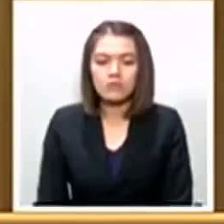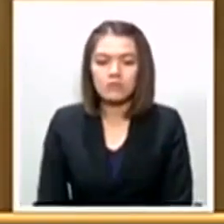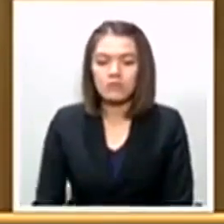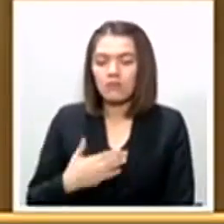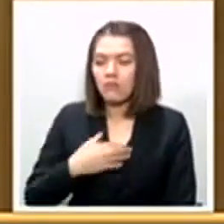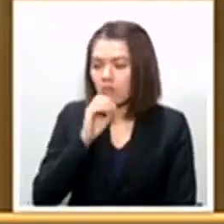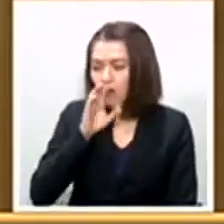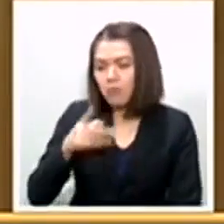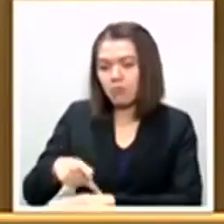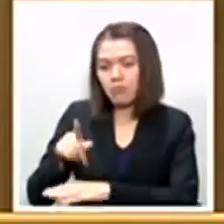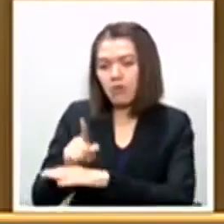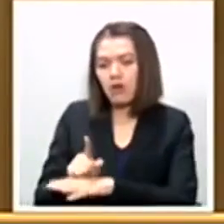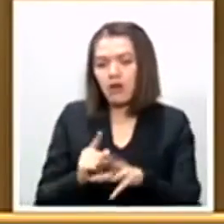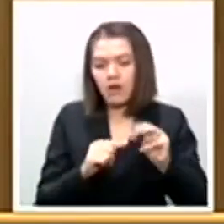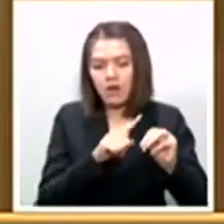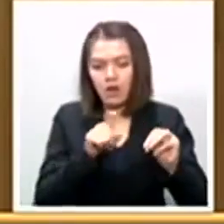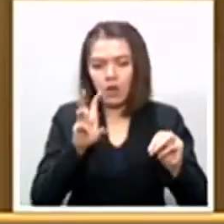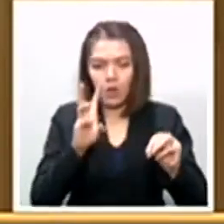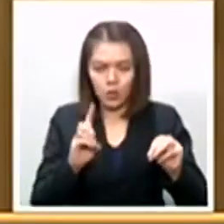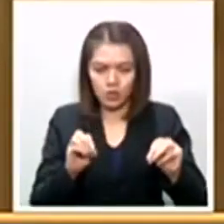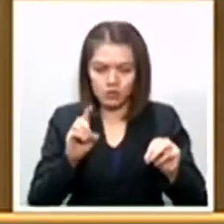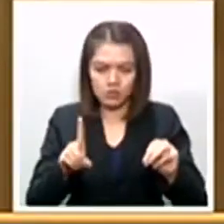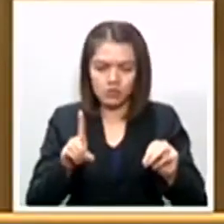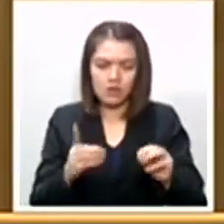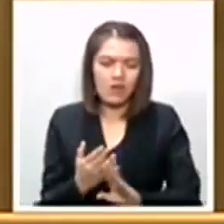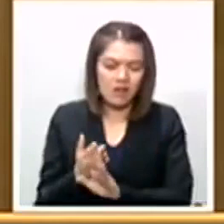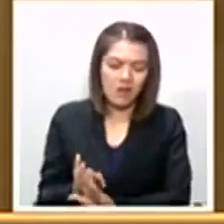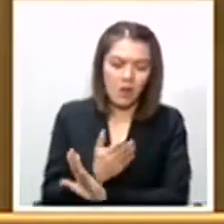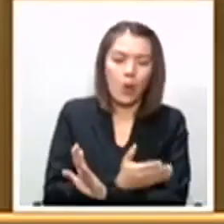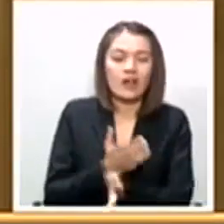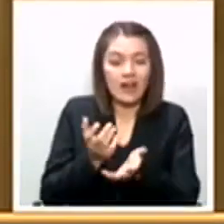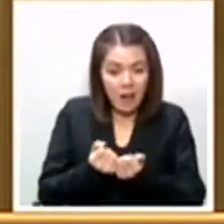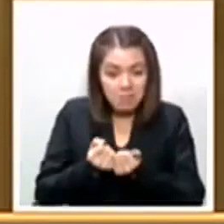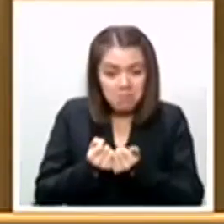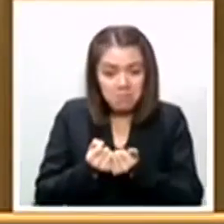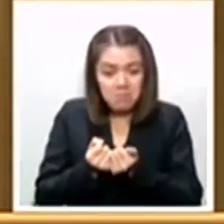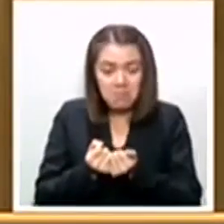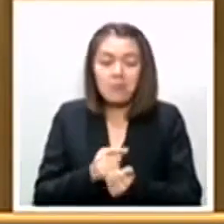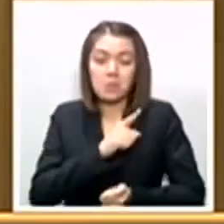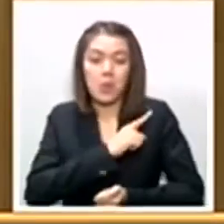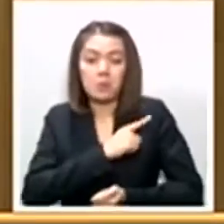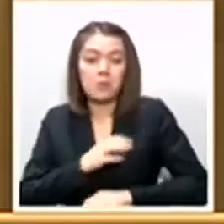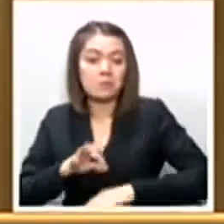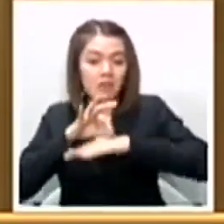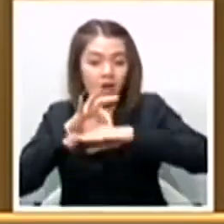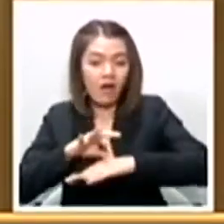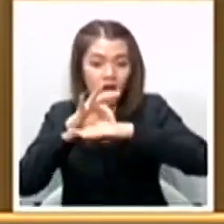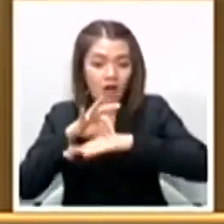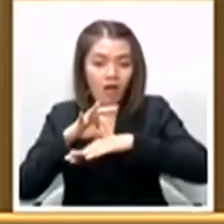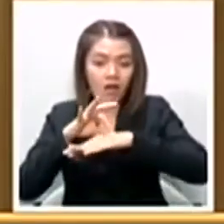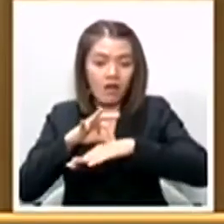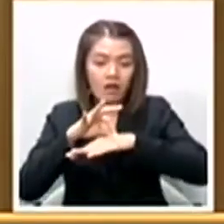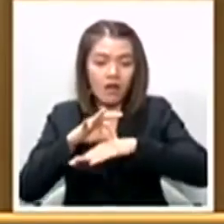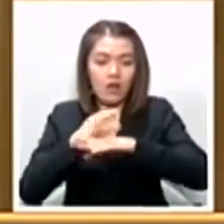ราบเรียนท่านประธานว่ามาตรา161นั้นขึ้นต้นว่าก่อนเข้ารับหน้าที่ก็แปลว่าถ้าไม่ได้ถวายสัตย์ปฏิญาณเข้